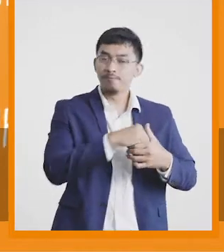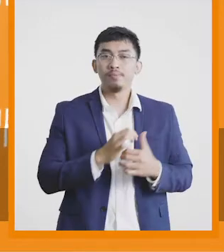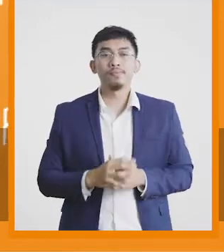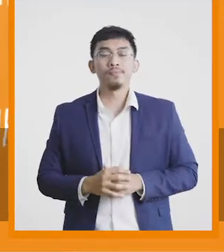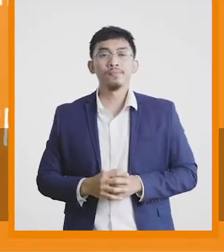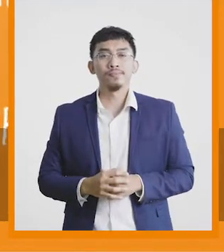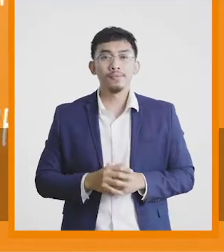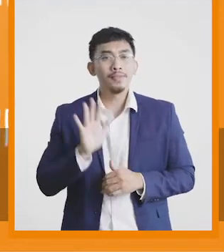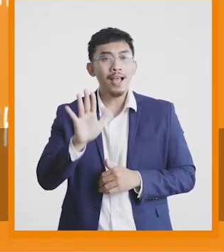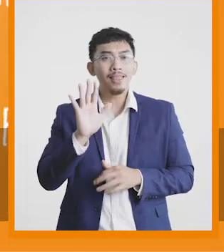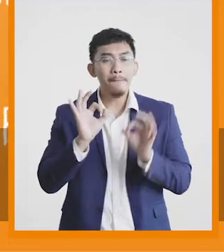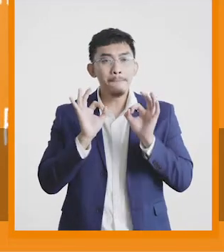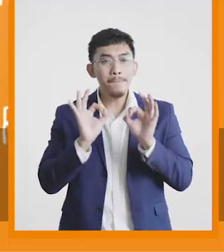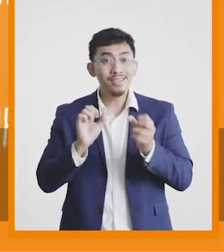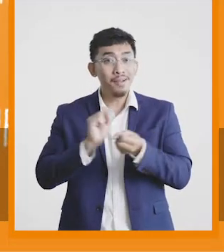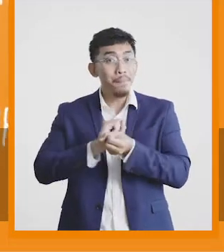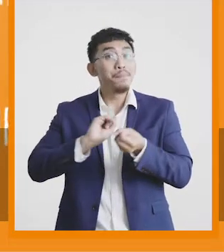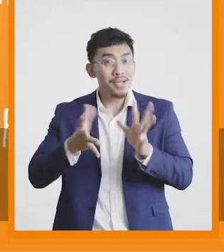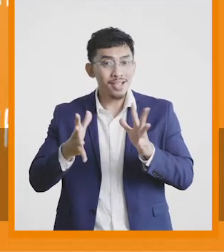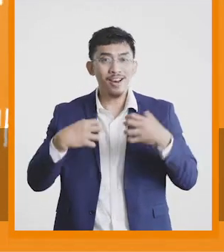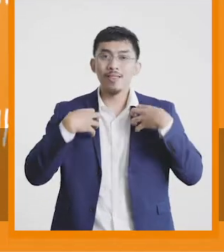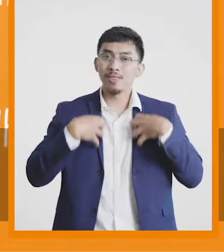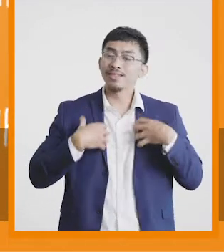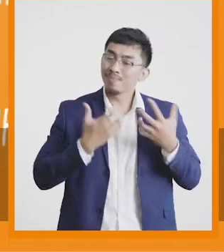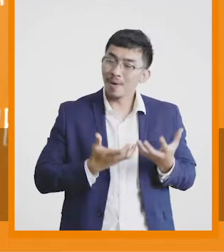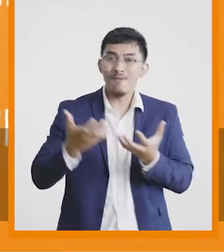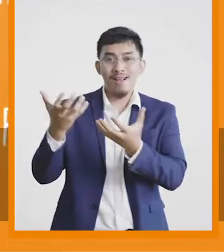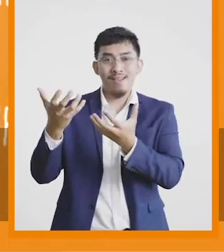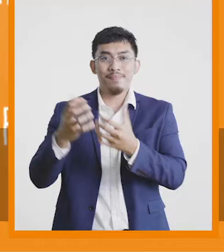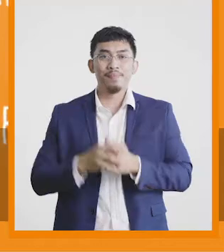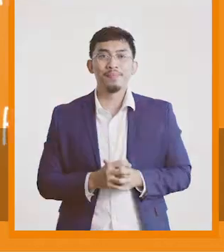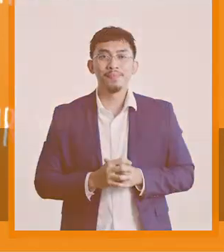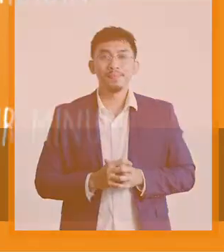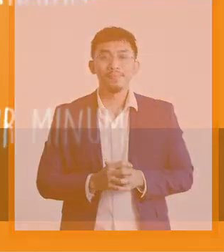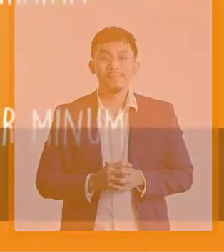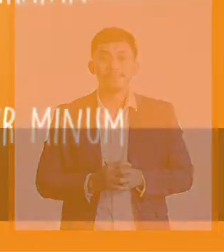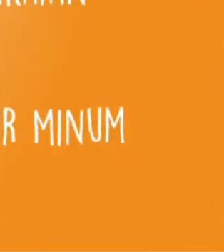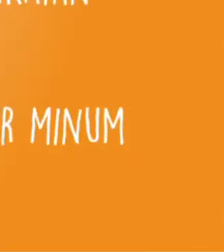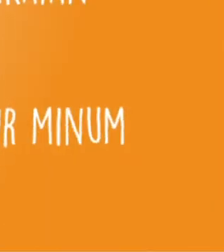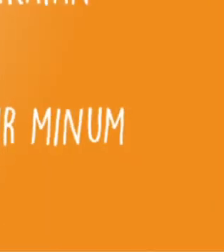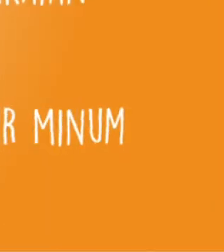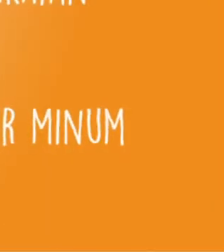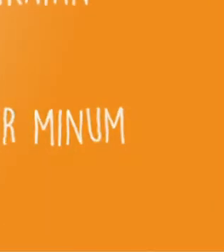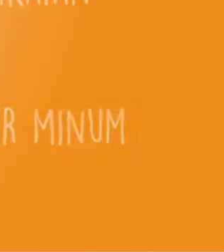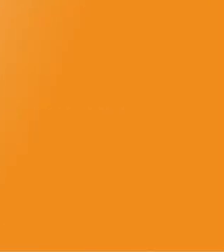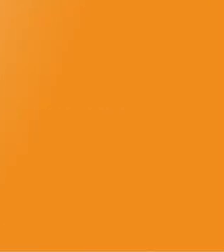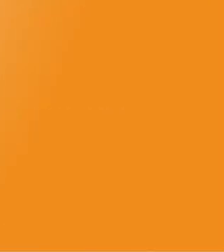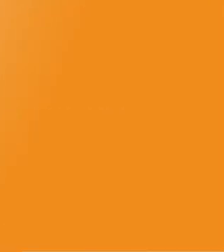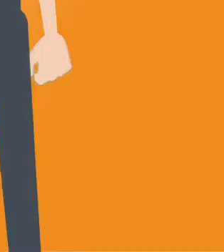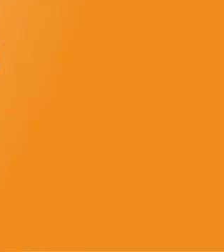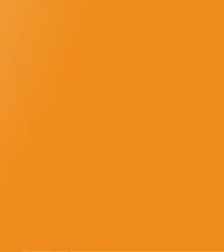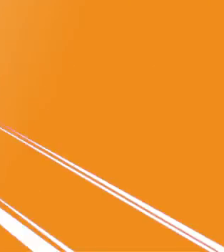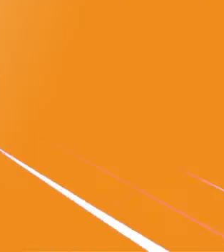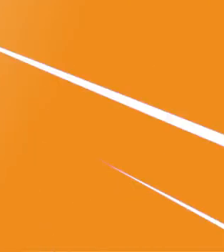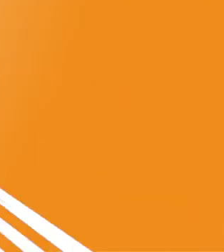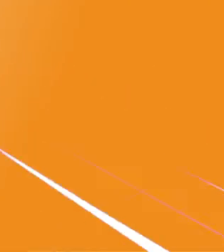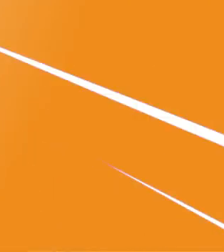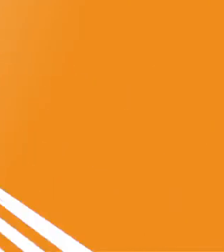pekakas tiosan sane penting, sane mawi guna mangde kebakteri kalawenten kepancan bayan.